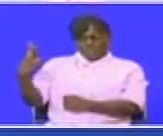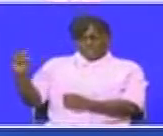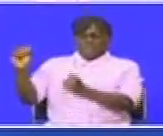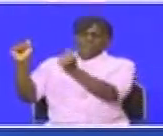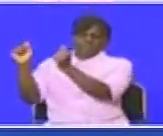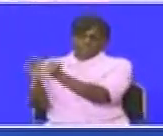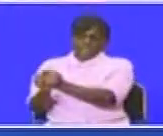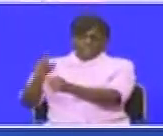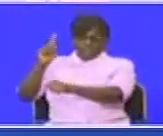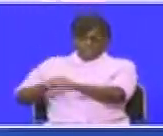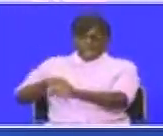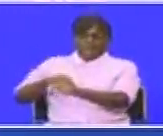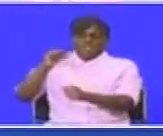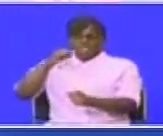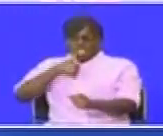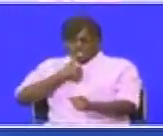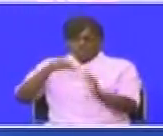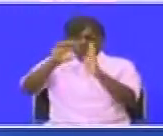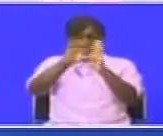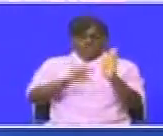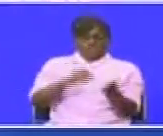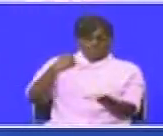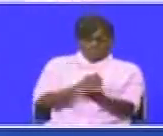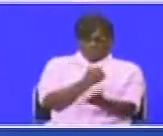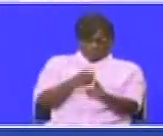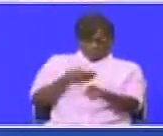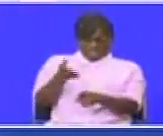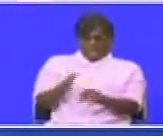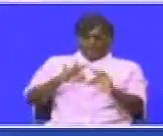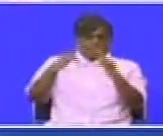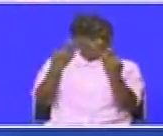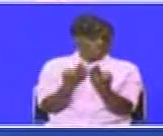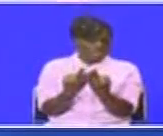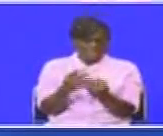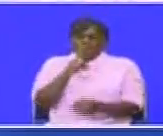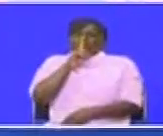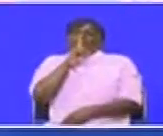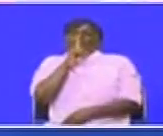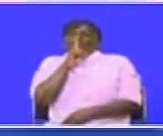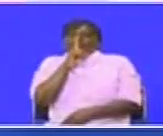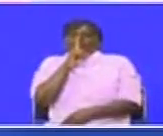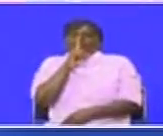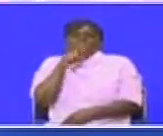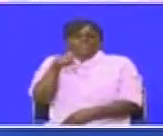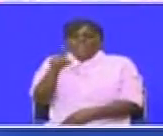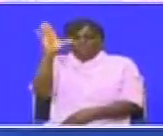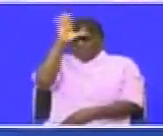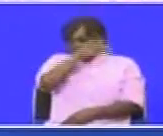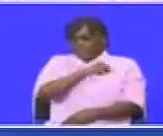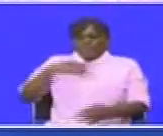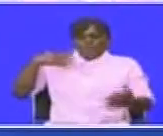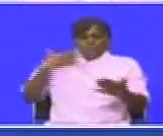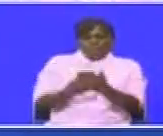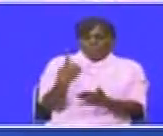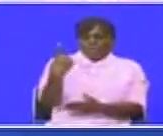2010 wakati katiba mpya ilipoidhinishwa. Tangu wakati huo familia yake imeendelea kuwa kimya kuhusu kutoweka kwake hadi